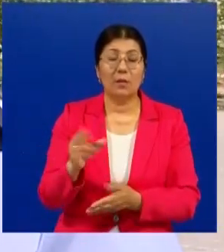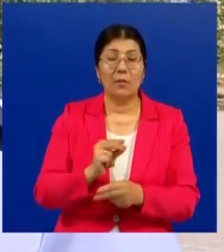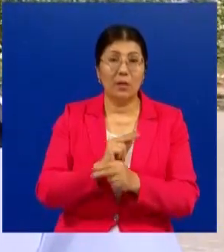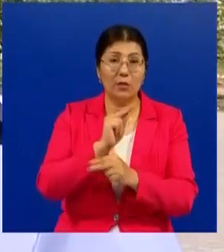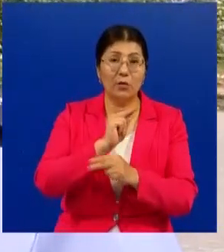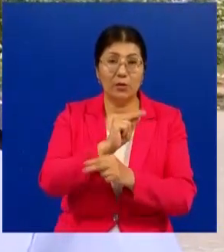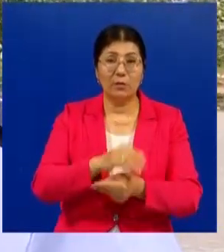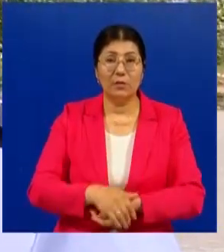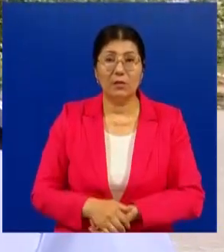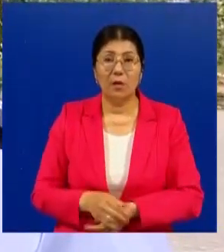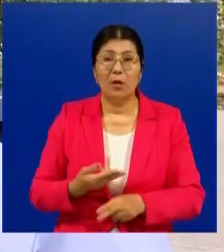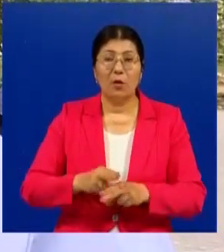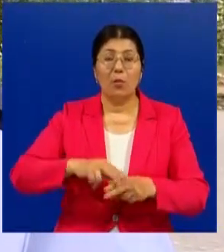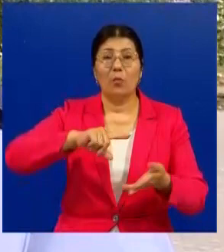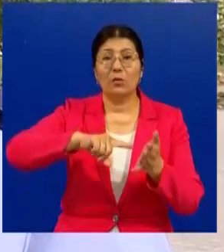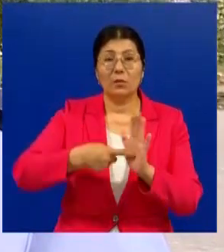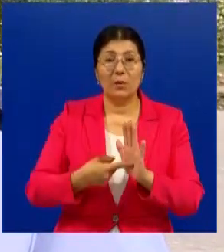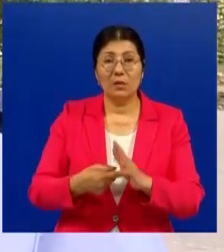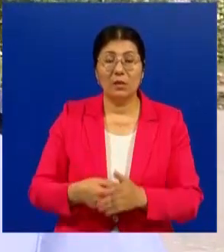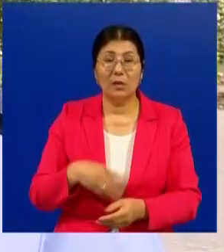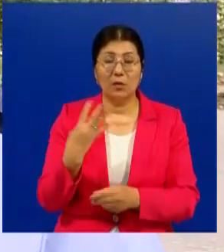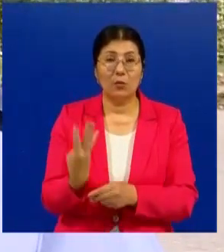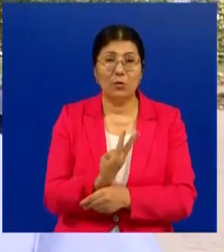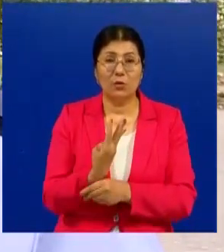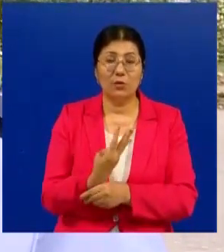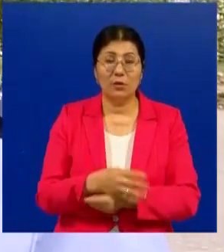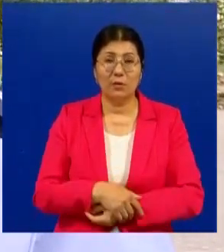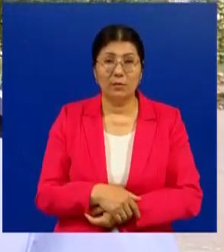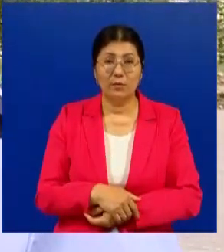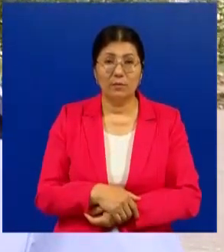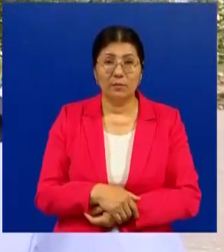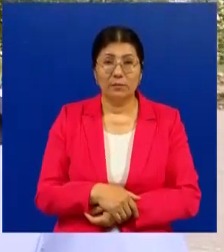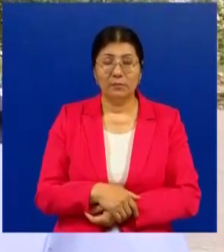үйретеміз сол мақсатында. Төртінші этапымыз